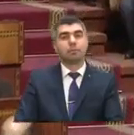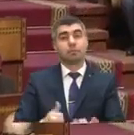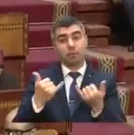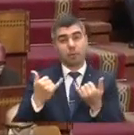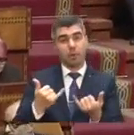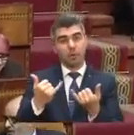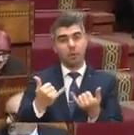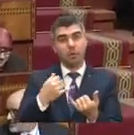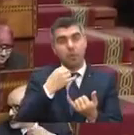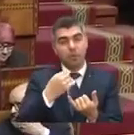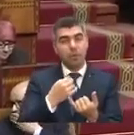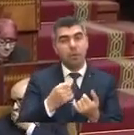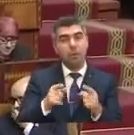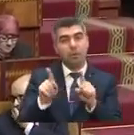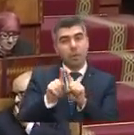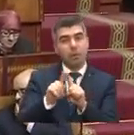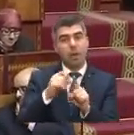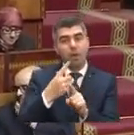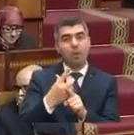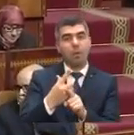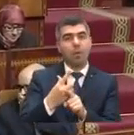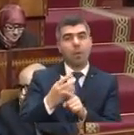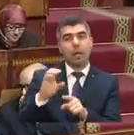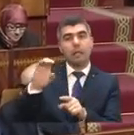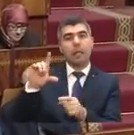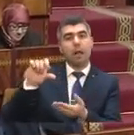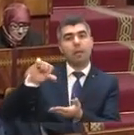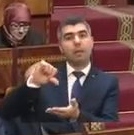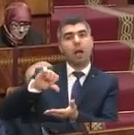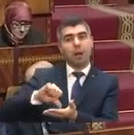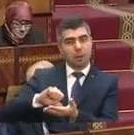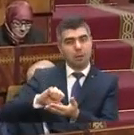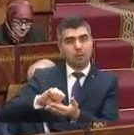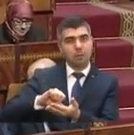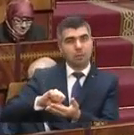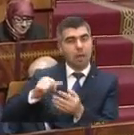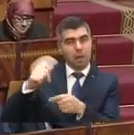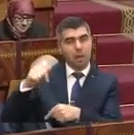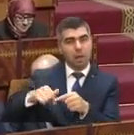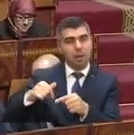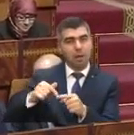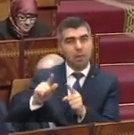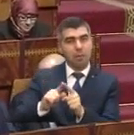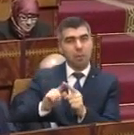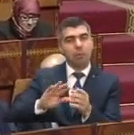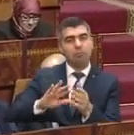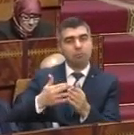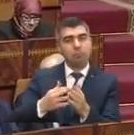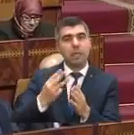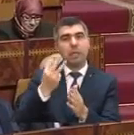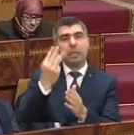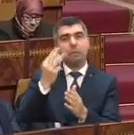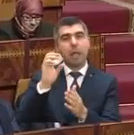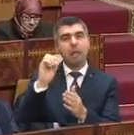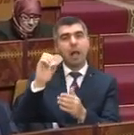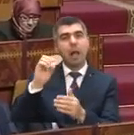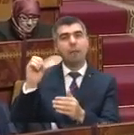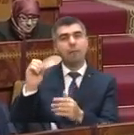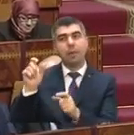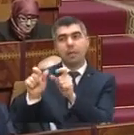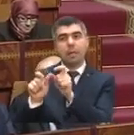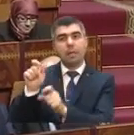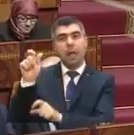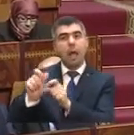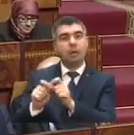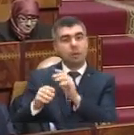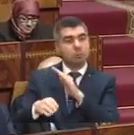كاتب الدولة عن إقليم مديونة كان نموذج غير بعيد عن مدينة الدار البيضاء، حيث تم ترحيل أزيد من 300,000 نسمة وعدد